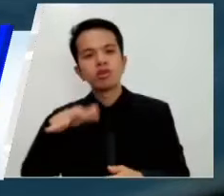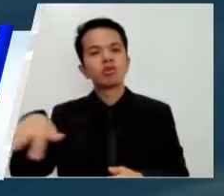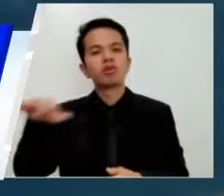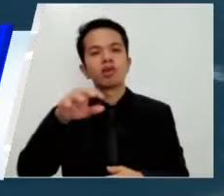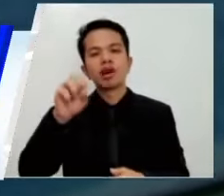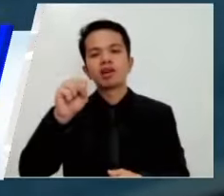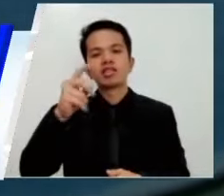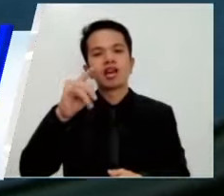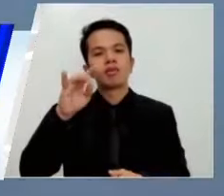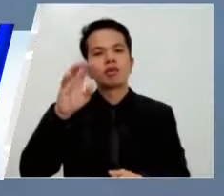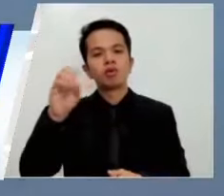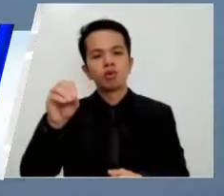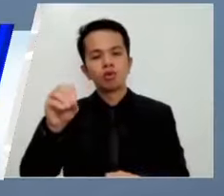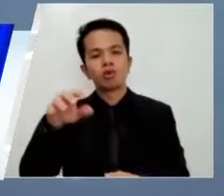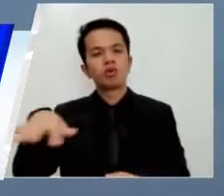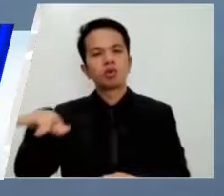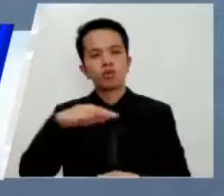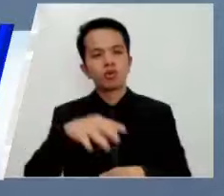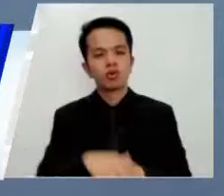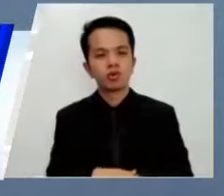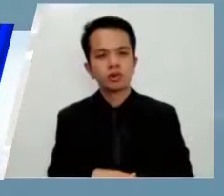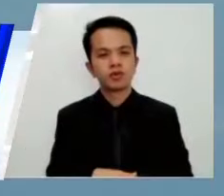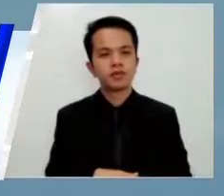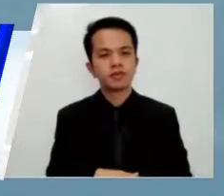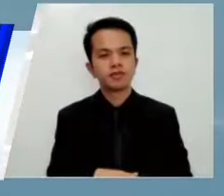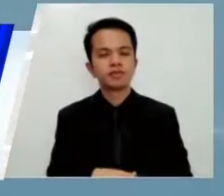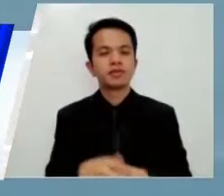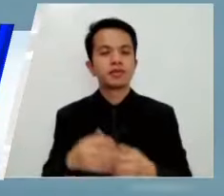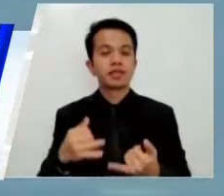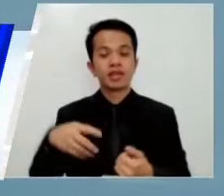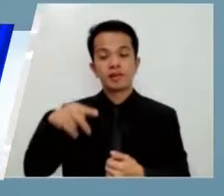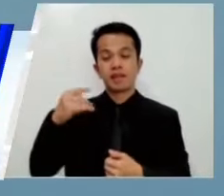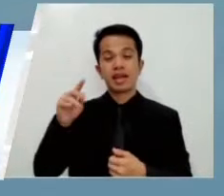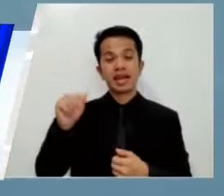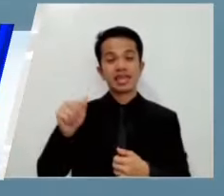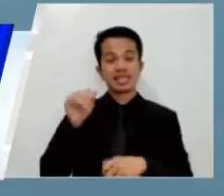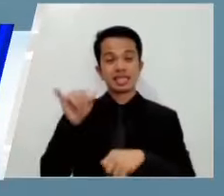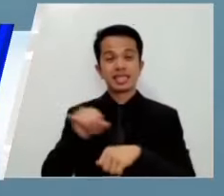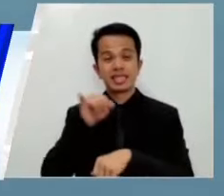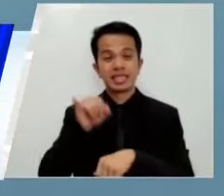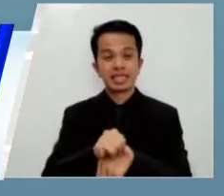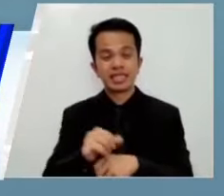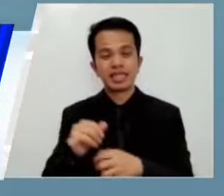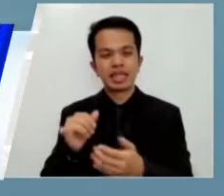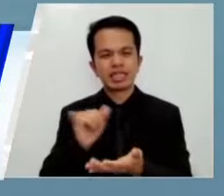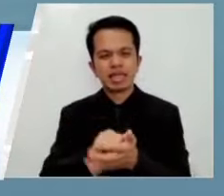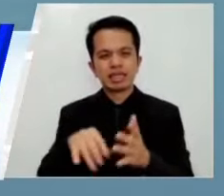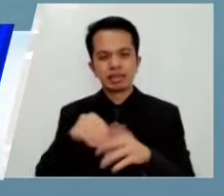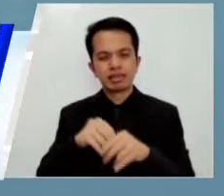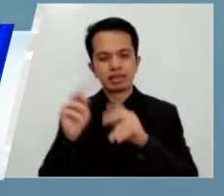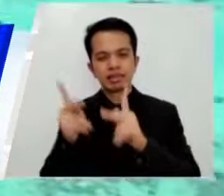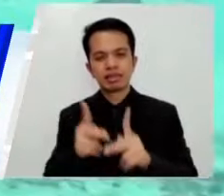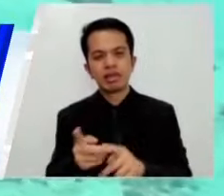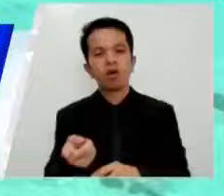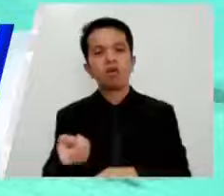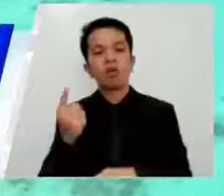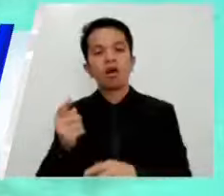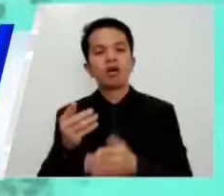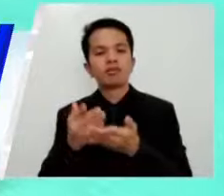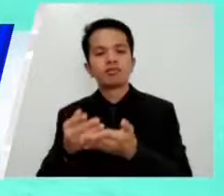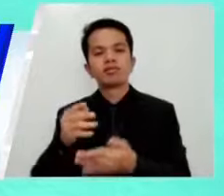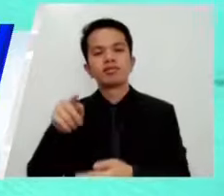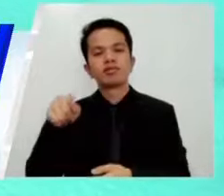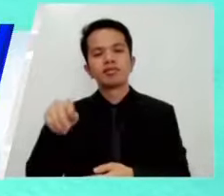o Bajo de Masinloc. Sa Pag-asa Island na bahagi ng Bayan ng Kalayaan sa Palawan, isang Chinese Navy ship,